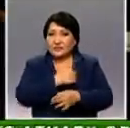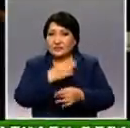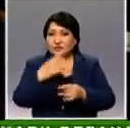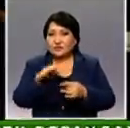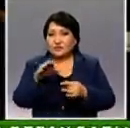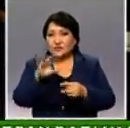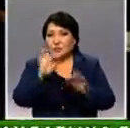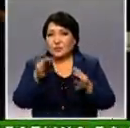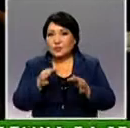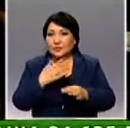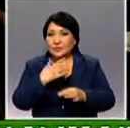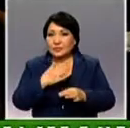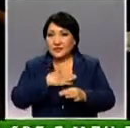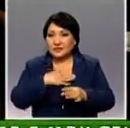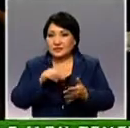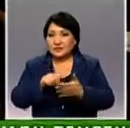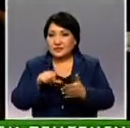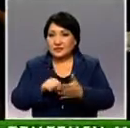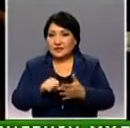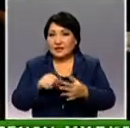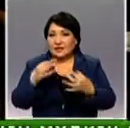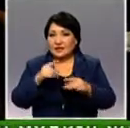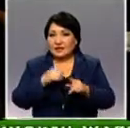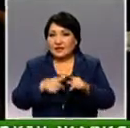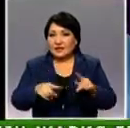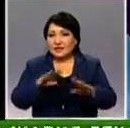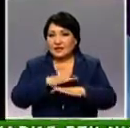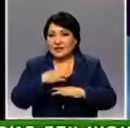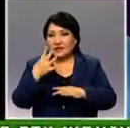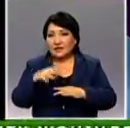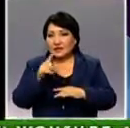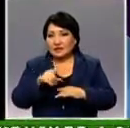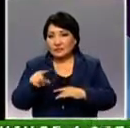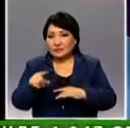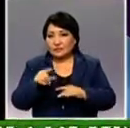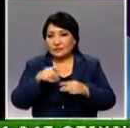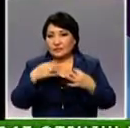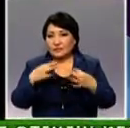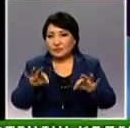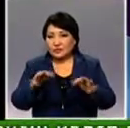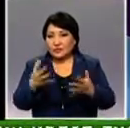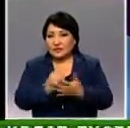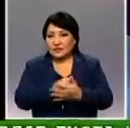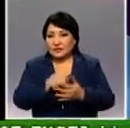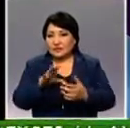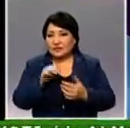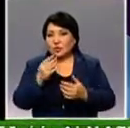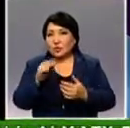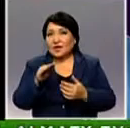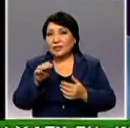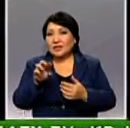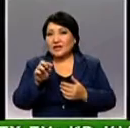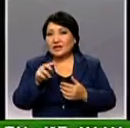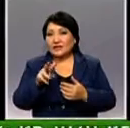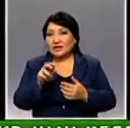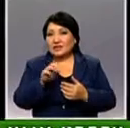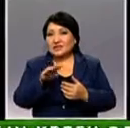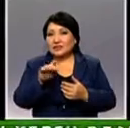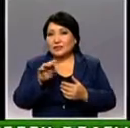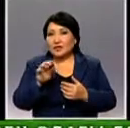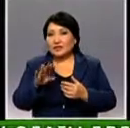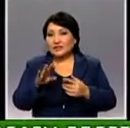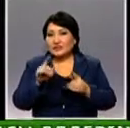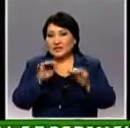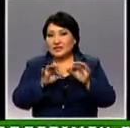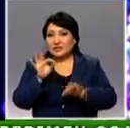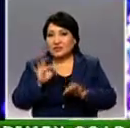жартылай финалға 40 әнші жолдама алды. Енді олардың шеберлігін Алтынай Жорабаева, Айнұр Тұрсынбаева және Ринат Гайсин секілді төрешілер